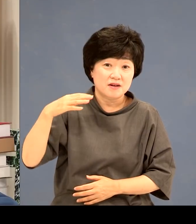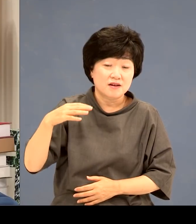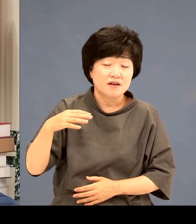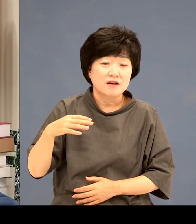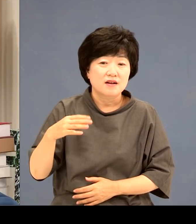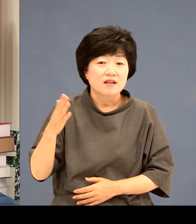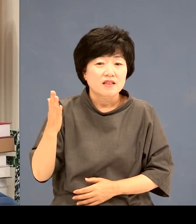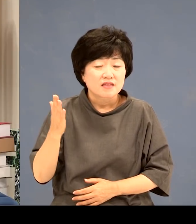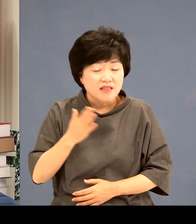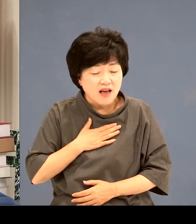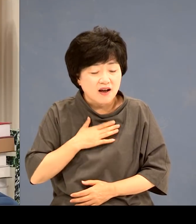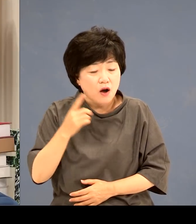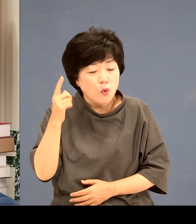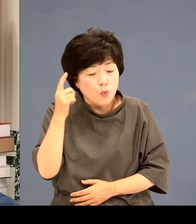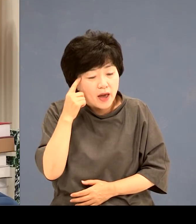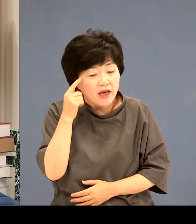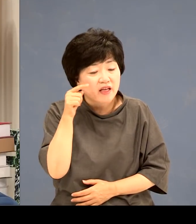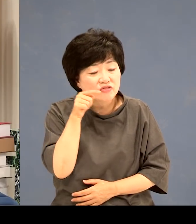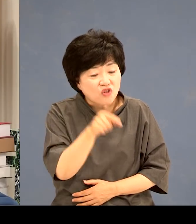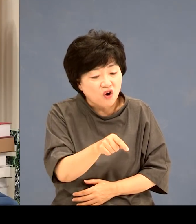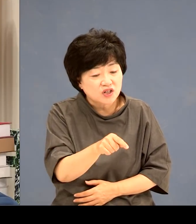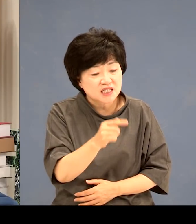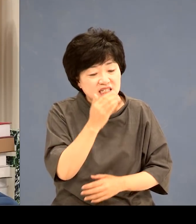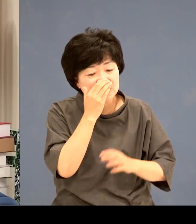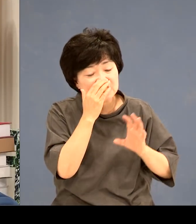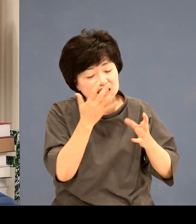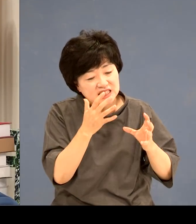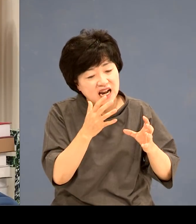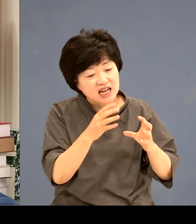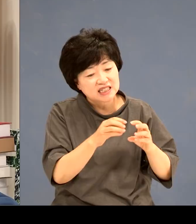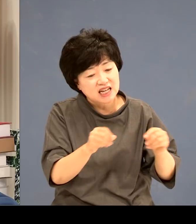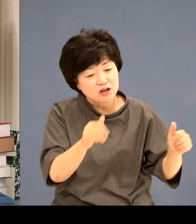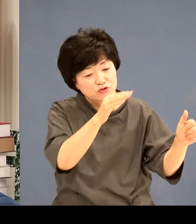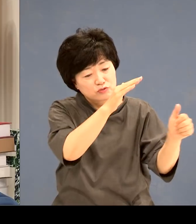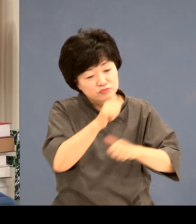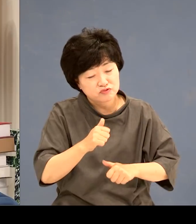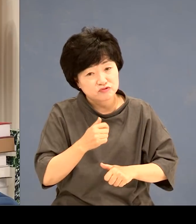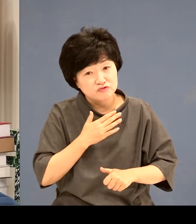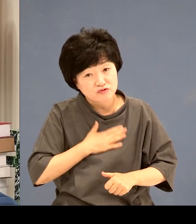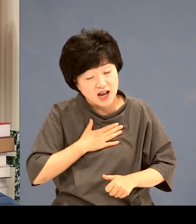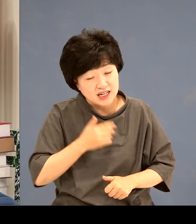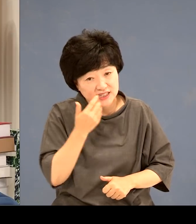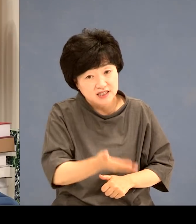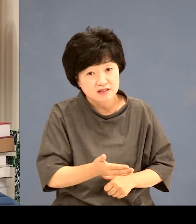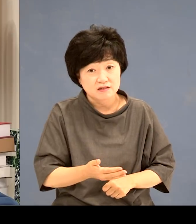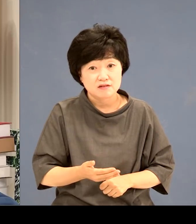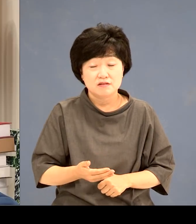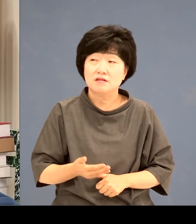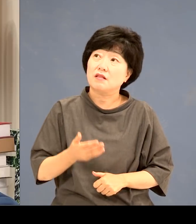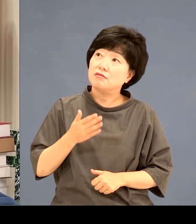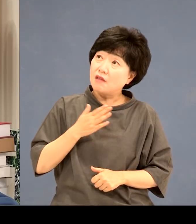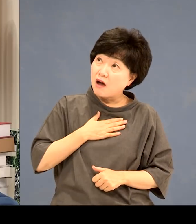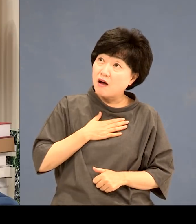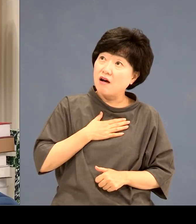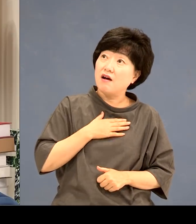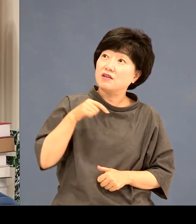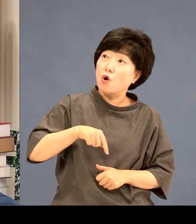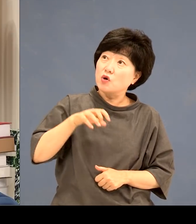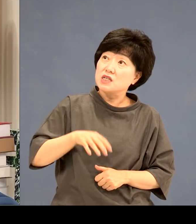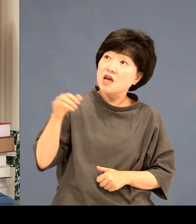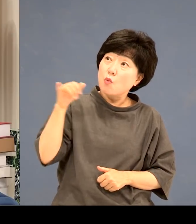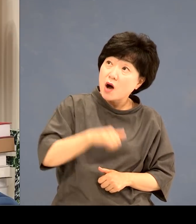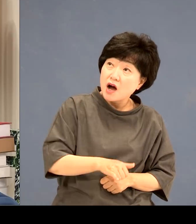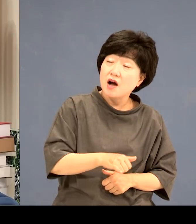말씀 안 하시다가 내가 너를 왜 이스라엘 땅으로 불렀는 줄 아니? 이렇게 다시 이렇게 말씀하시는 거예요. 그래서 하나님 저 여기